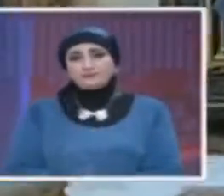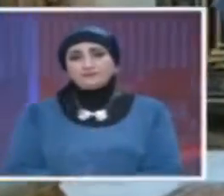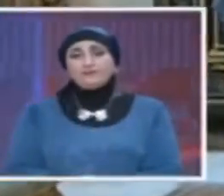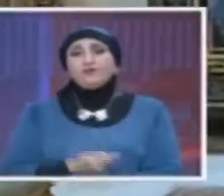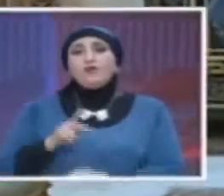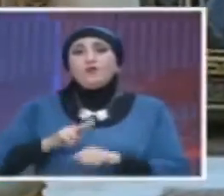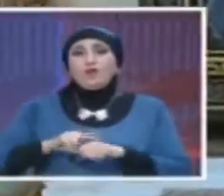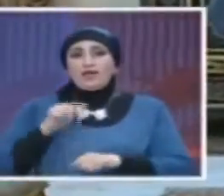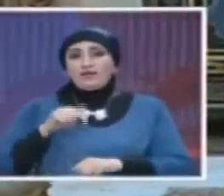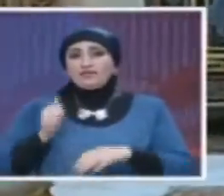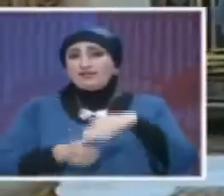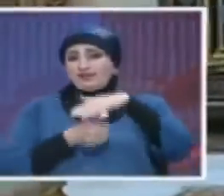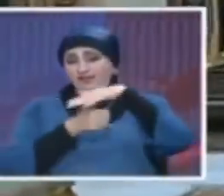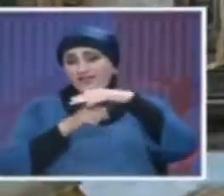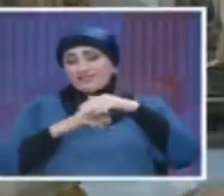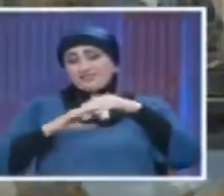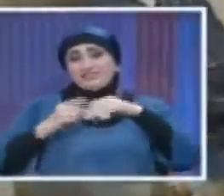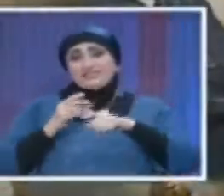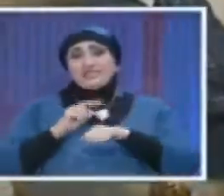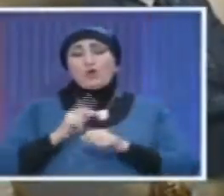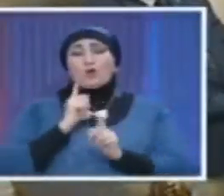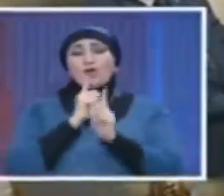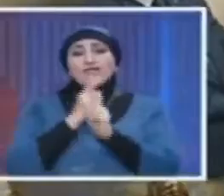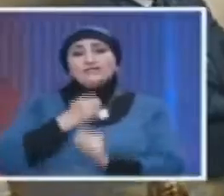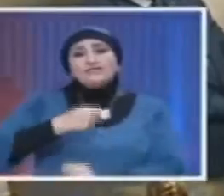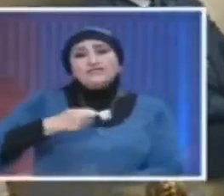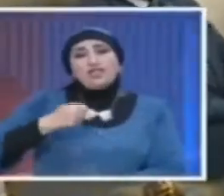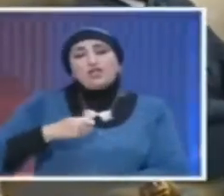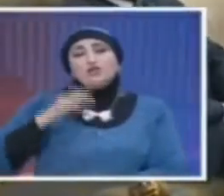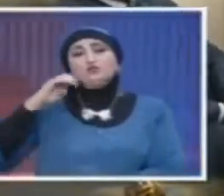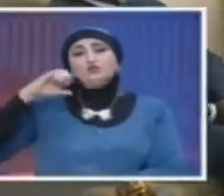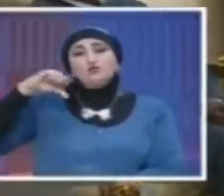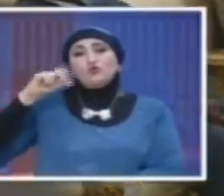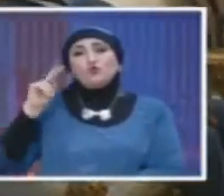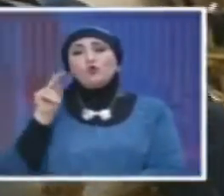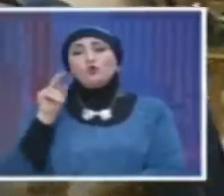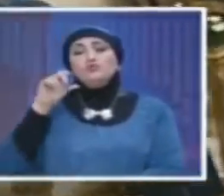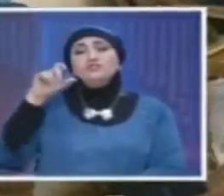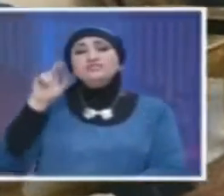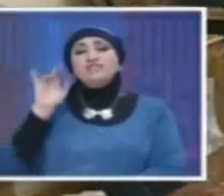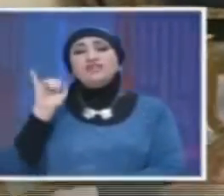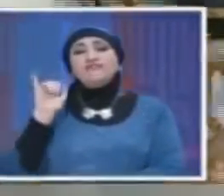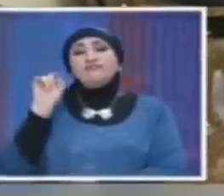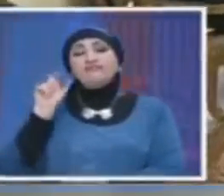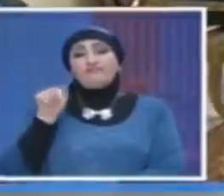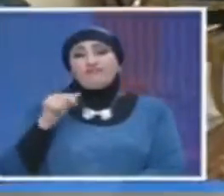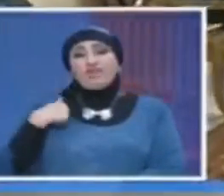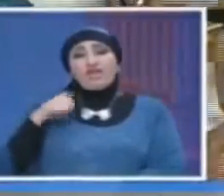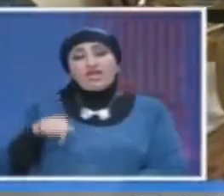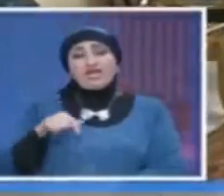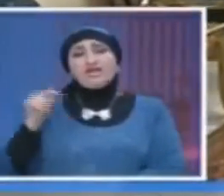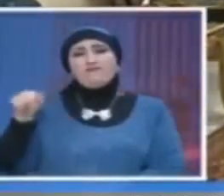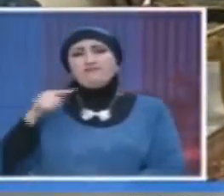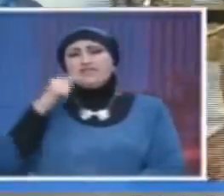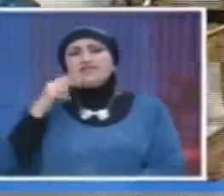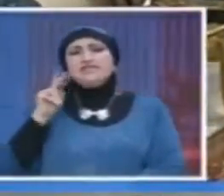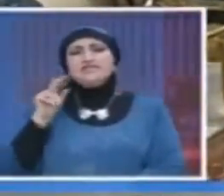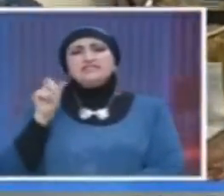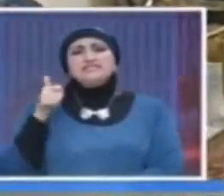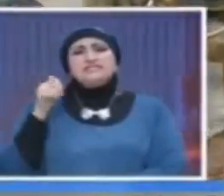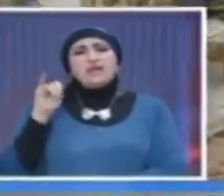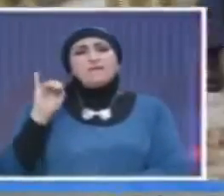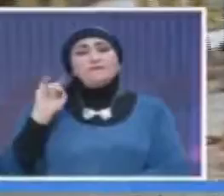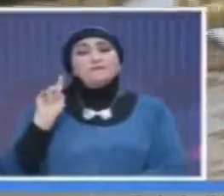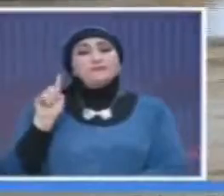كما استقبل السيد الرئيس عبد الفتاح السيسي السيد جوزيف مالانجي وزير خارجية جمهورية زامبيا، وذلك